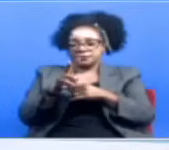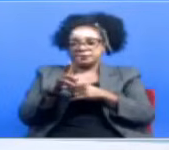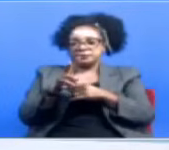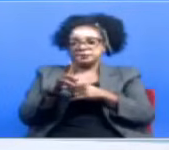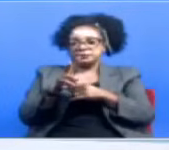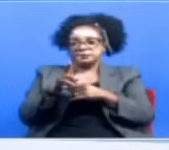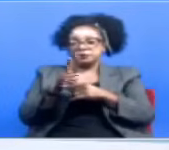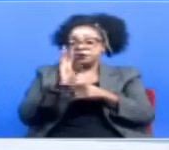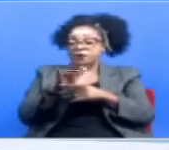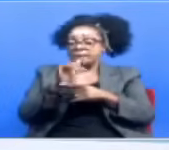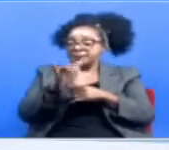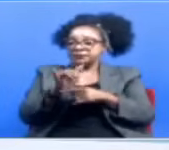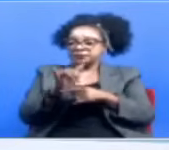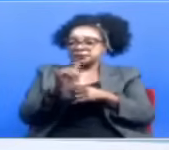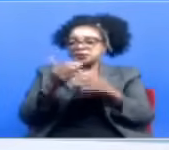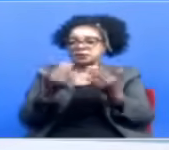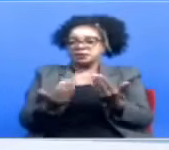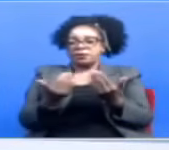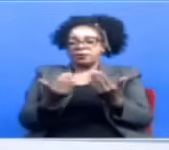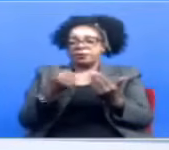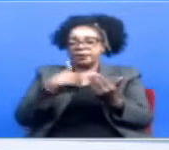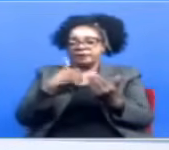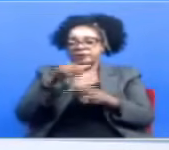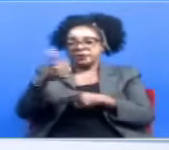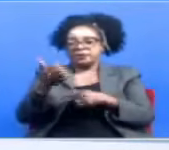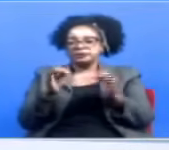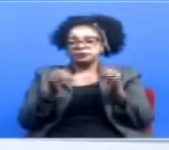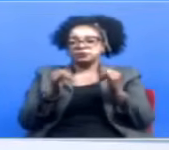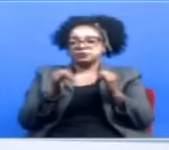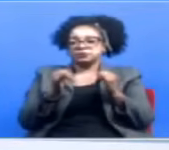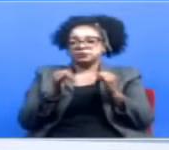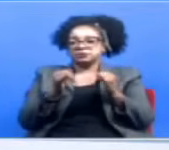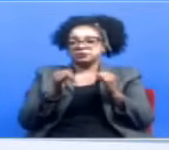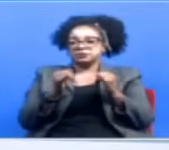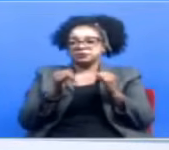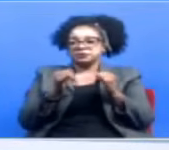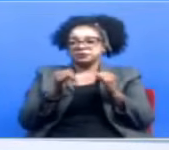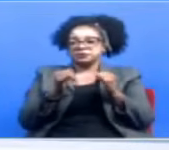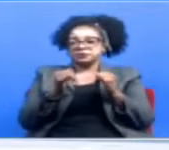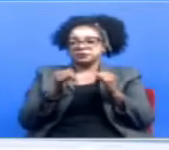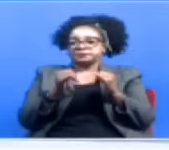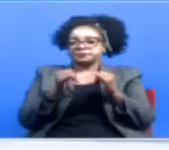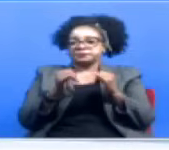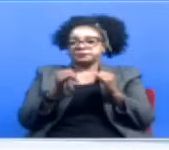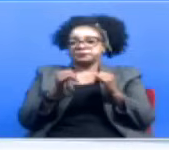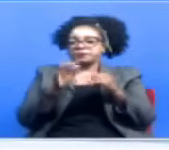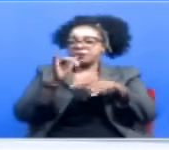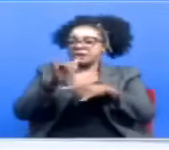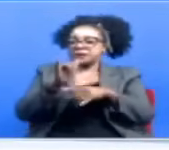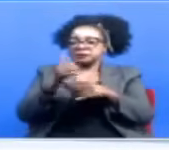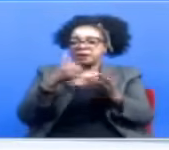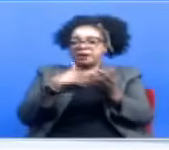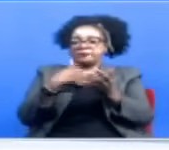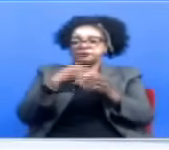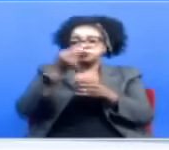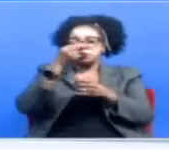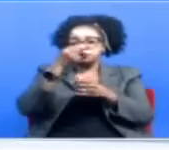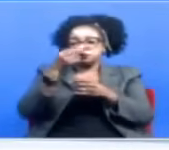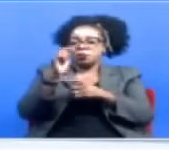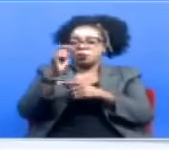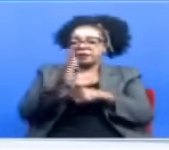kutoka darasani. Sasa tuangazie taarifa hii kwamba tuzo na hadhi aliwapa Rais William Ruto wa Kenya tofauti